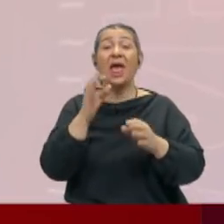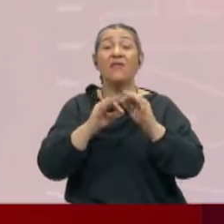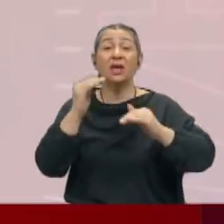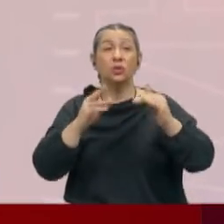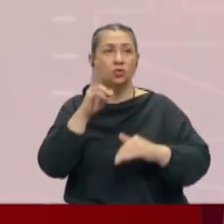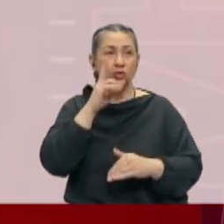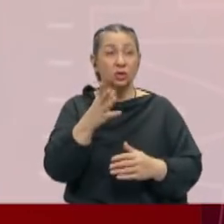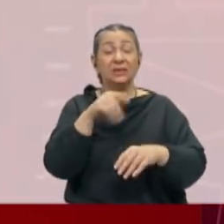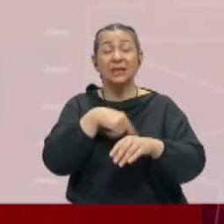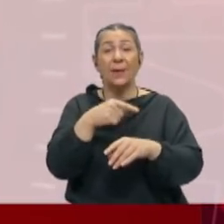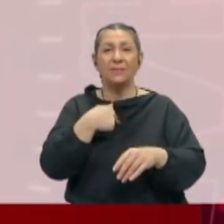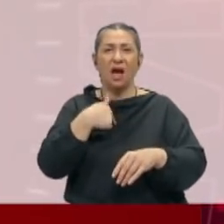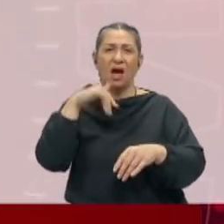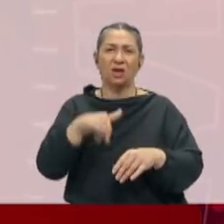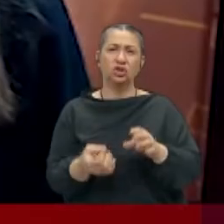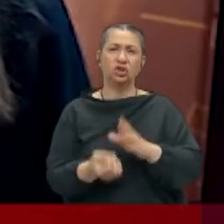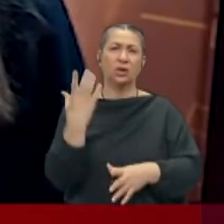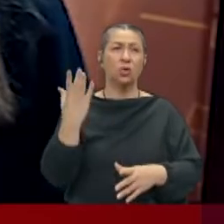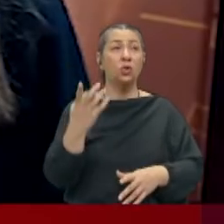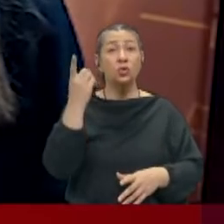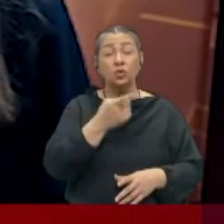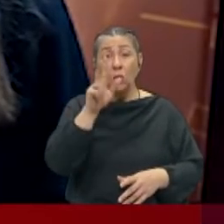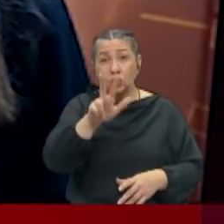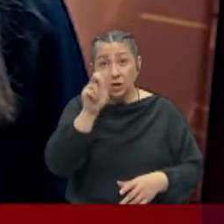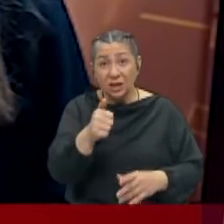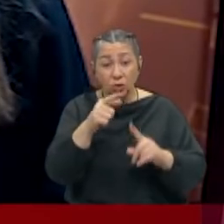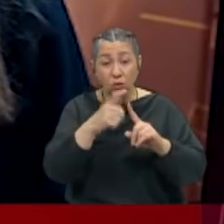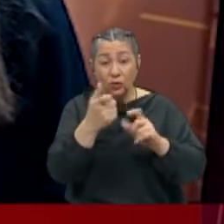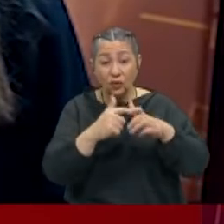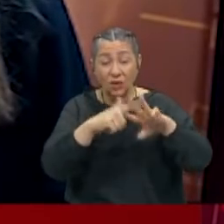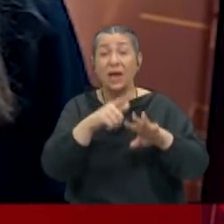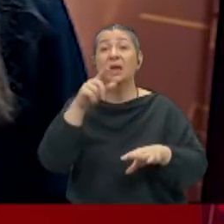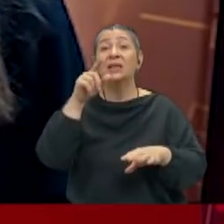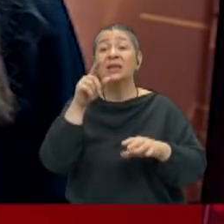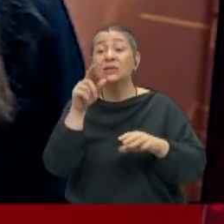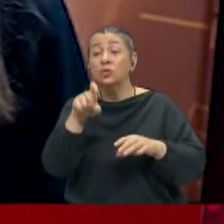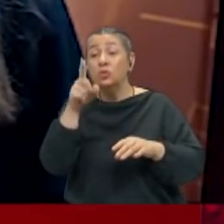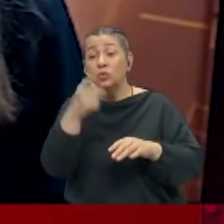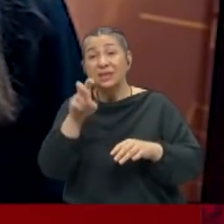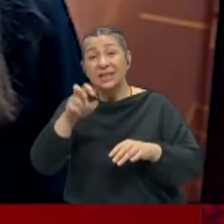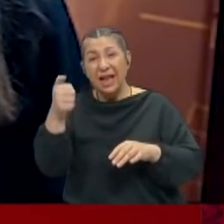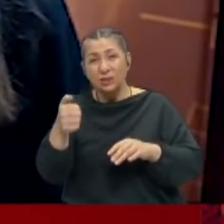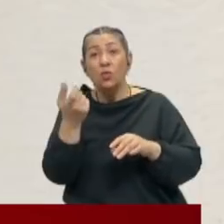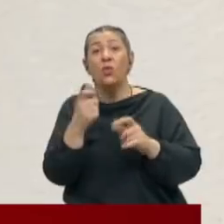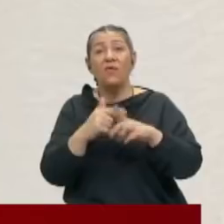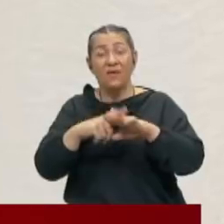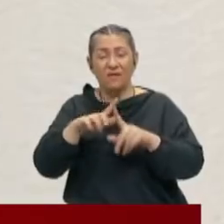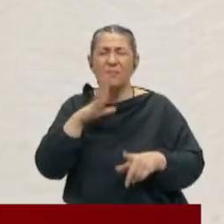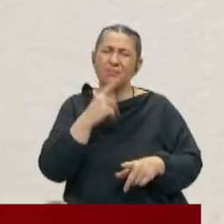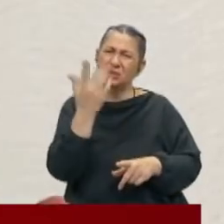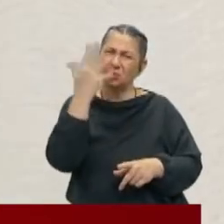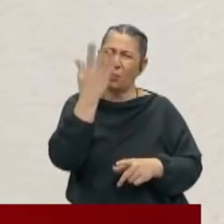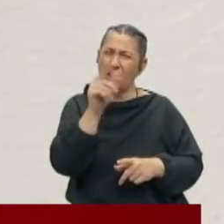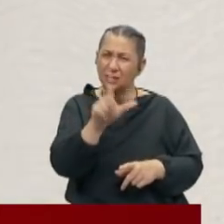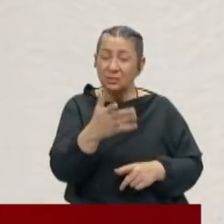enflasyon sonuç. Zaman bizi haklı çıkartıyor. %36 tüfe, %80 üfe var. İnsanda biraz utanma olur. Dünyada bizi